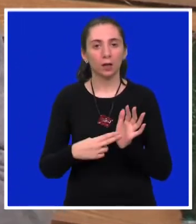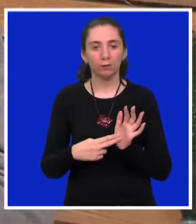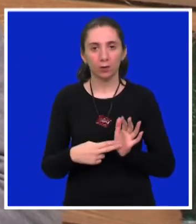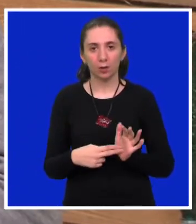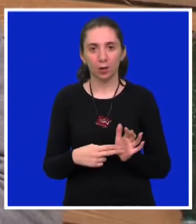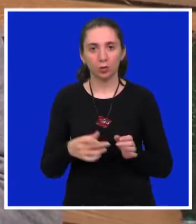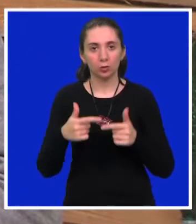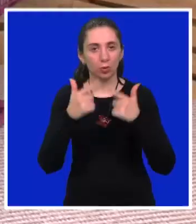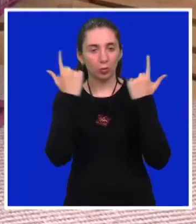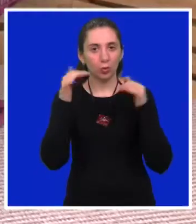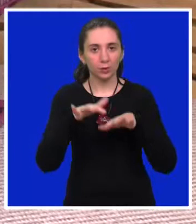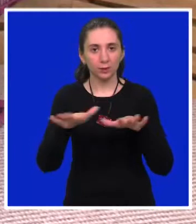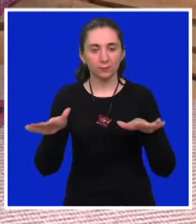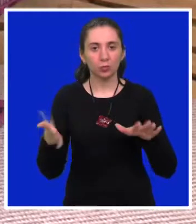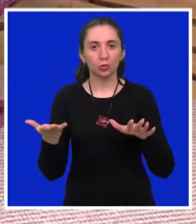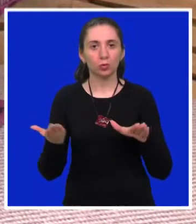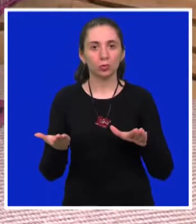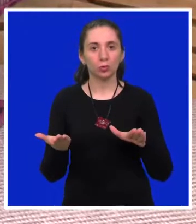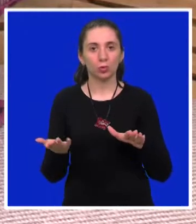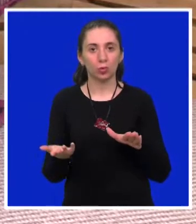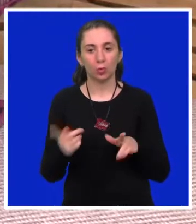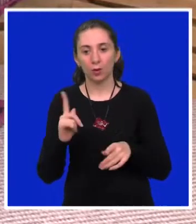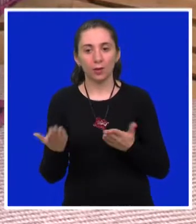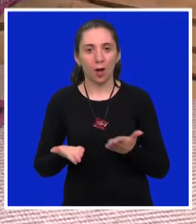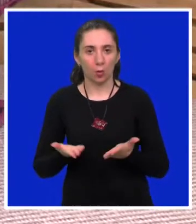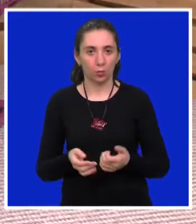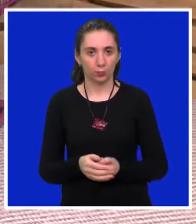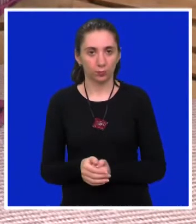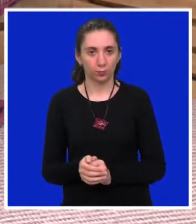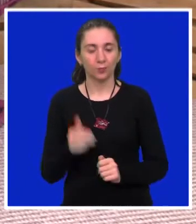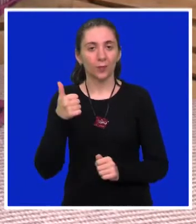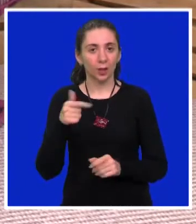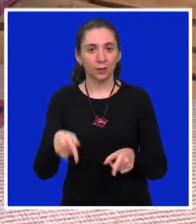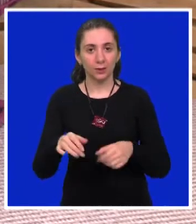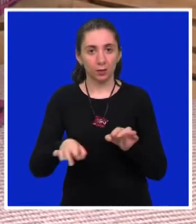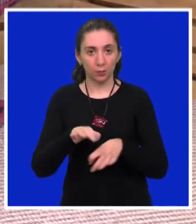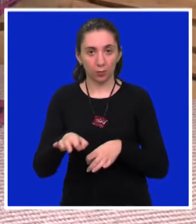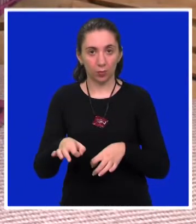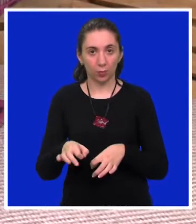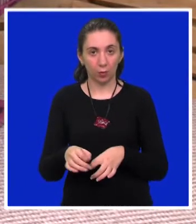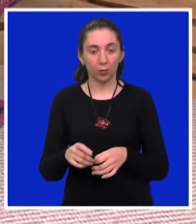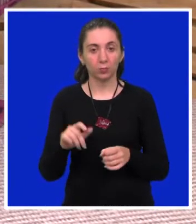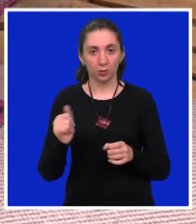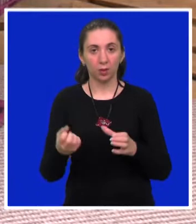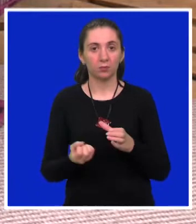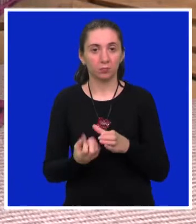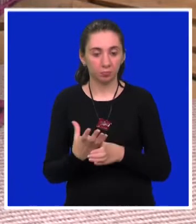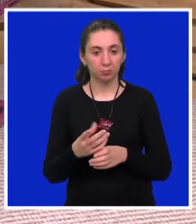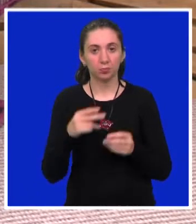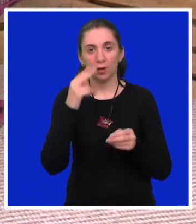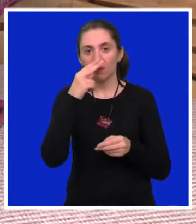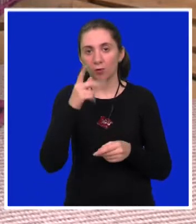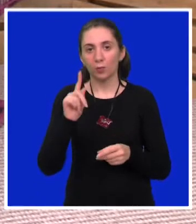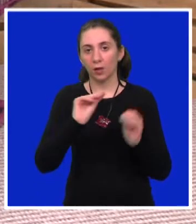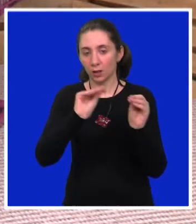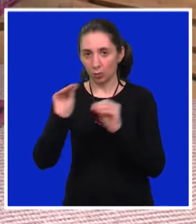način osvijestiti što i kako. Tako da sam projekt, ja mislim da je ispunio onu svrhu edukacije